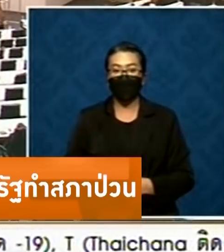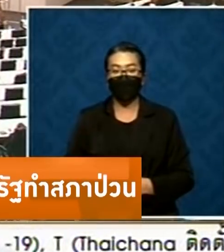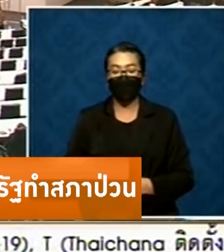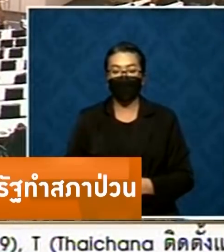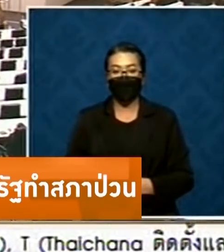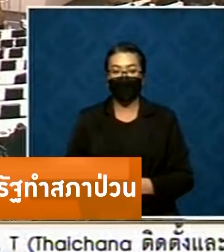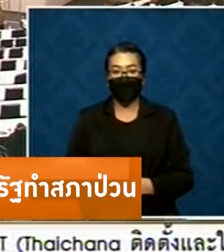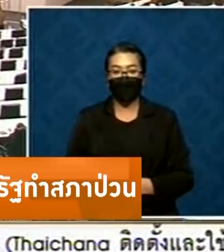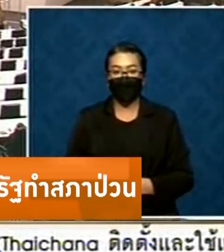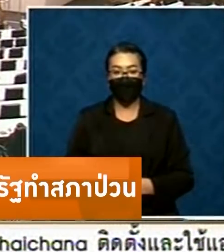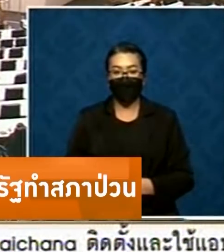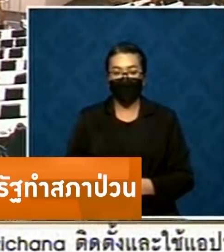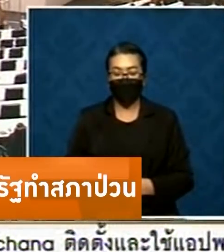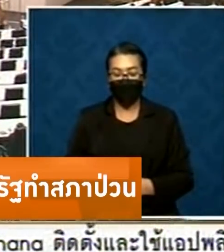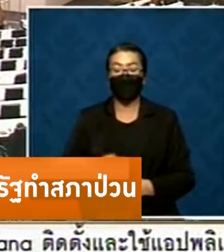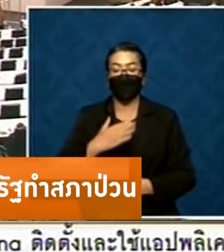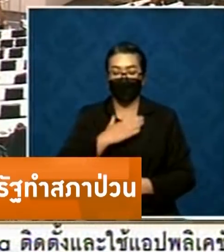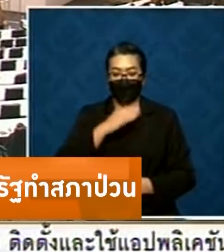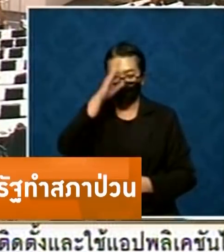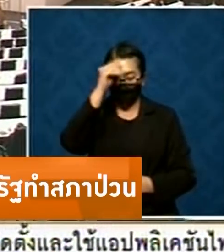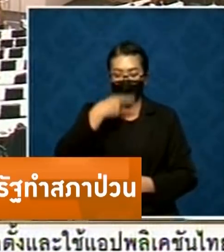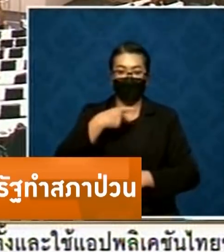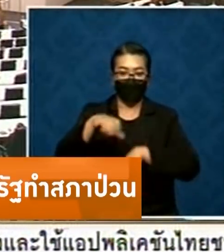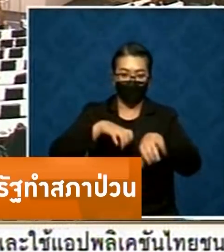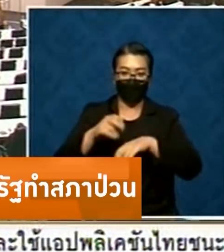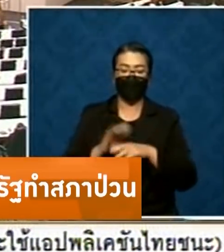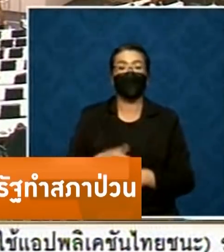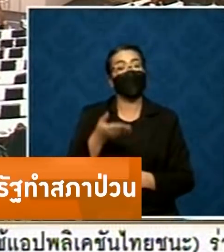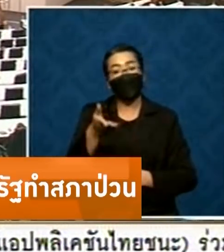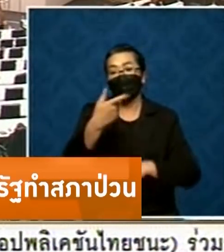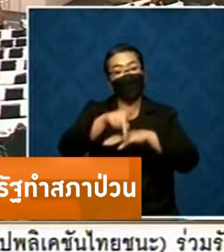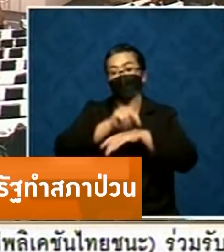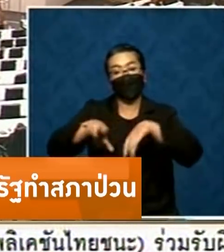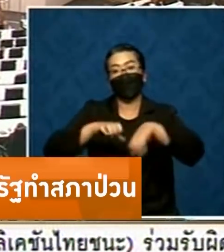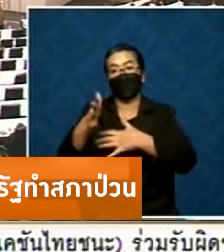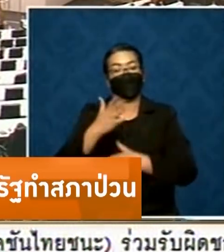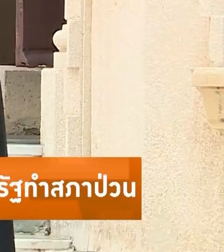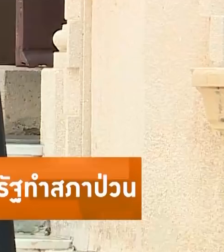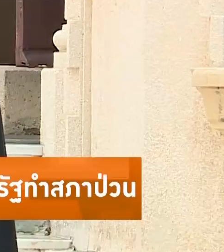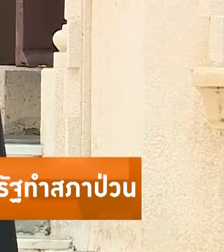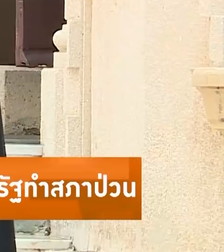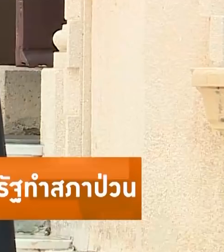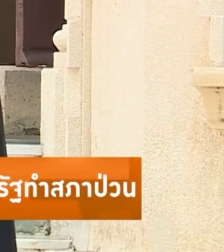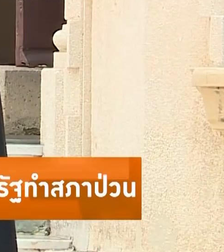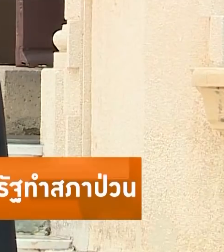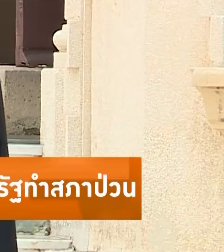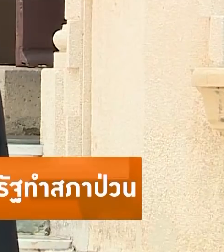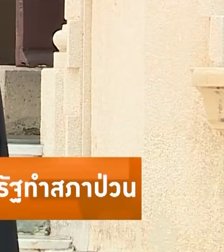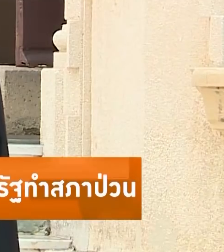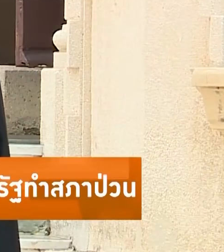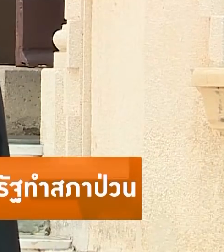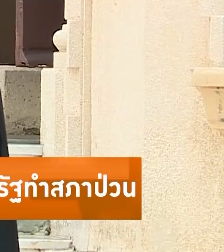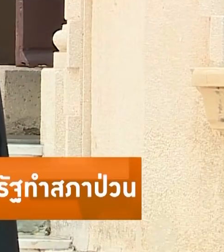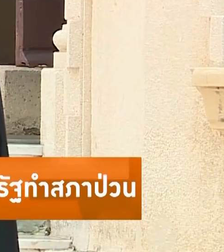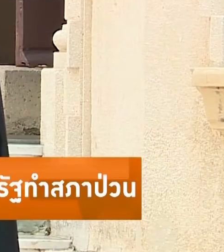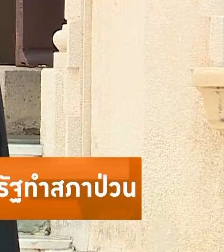เพื่อไทยนะครับไปประชุมแต่ไม่แสดงตนนั้นเป็นส่วนหนึ่งของการขับไล่ประยุทธ์จันทร์โอชาออกจาก